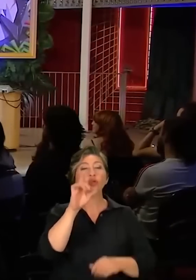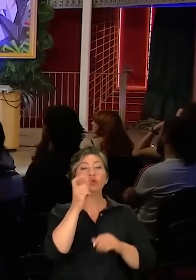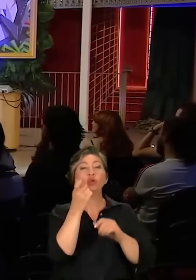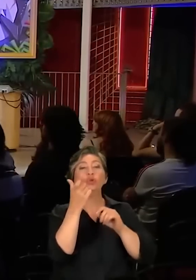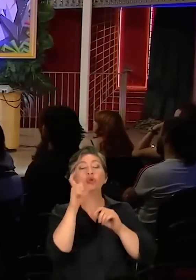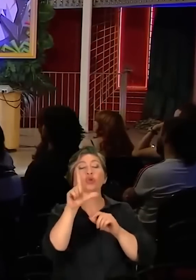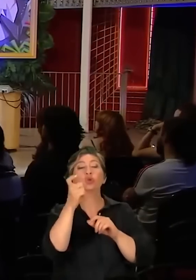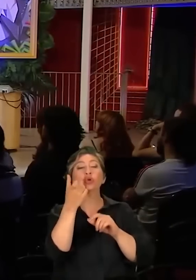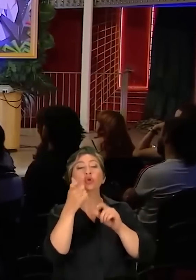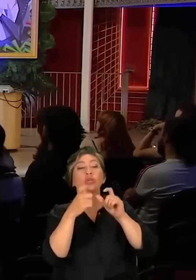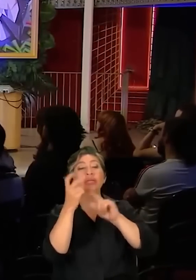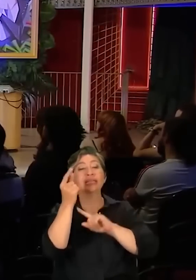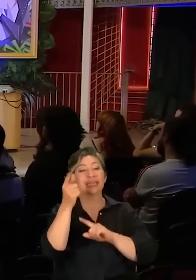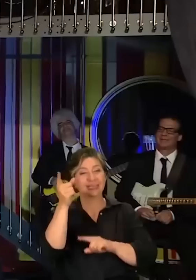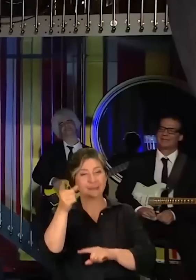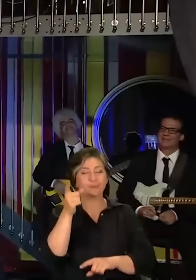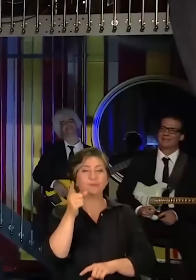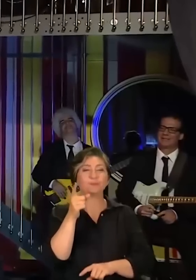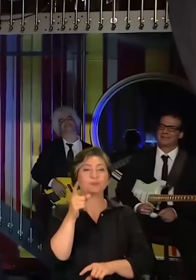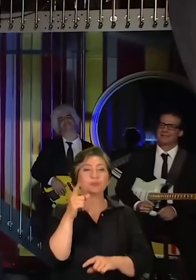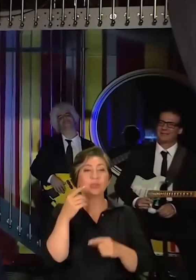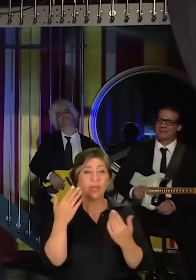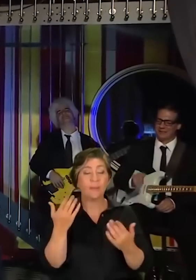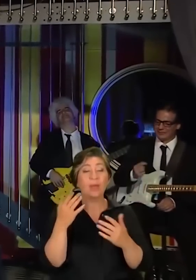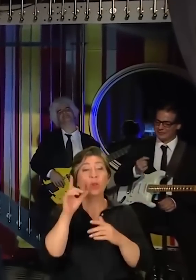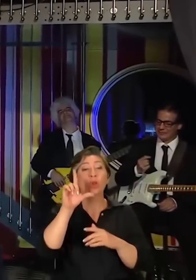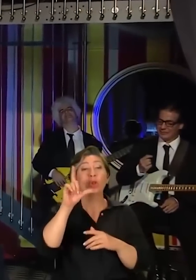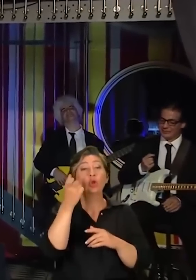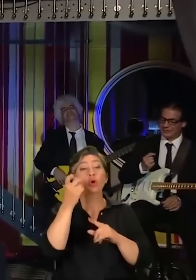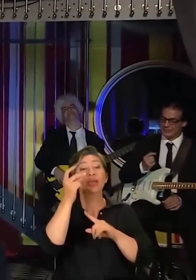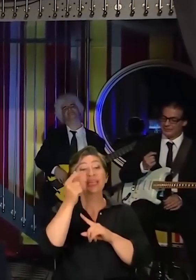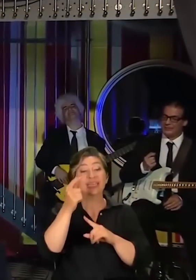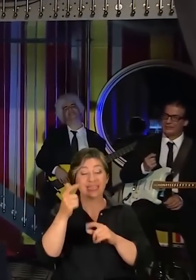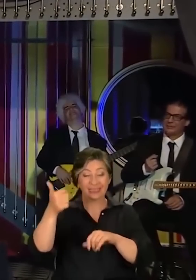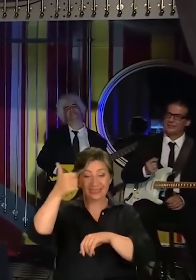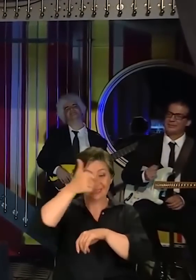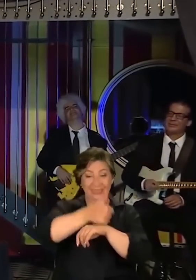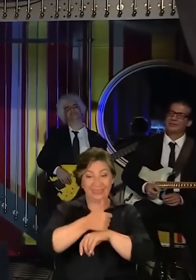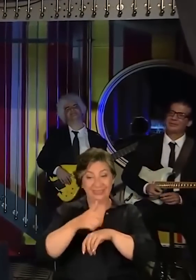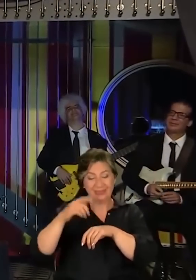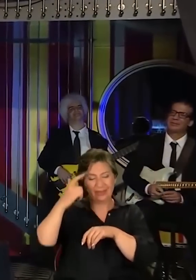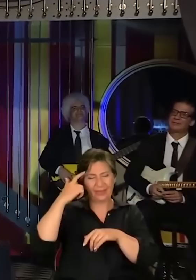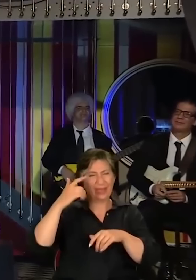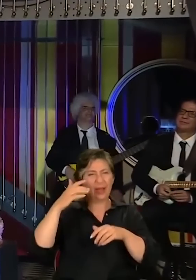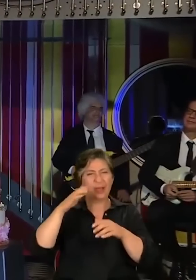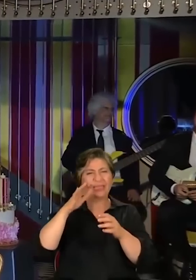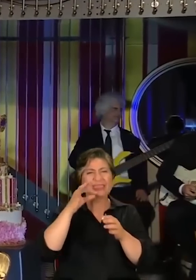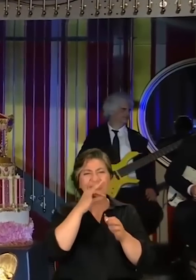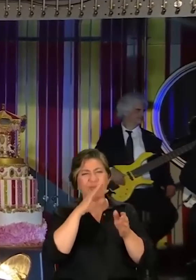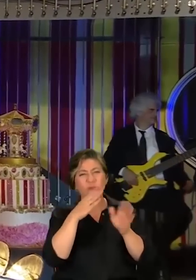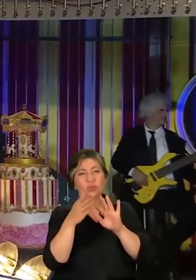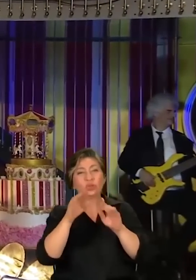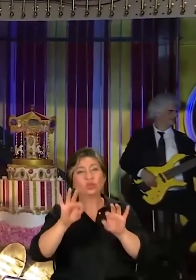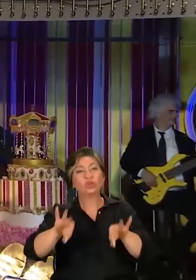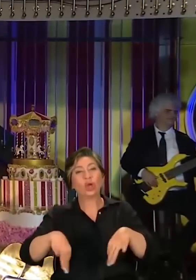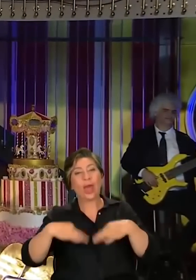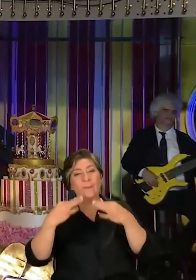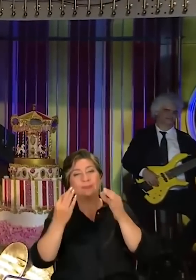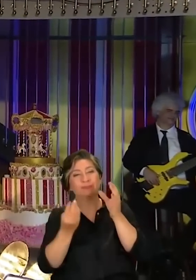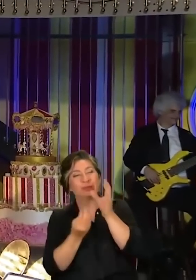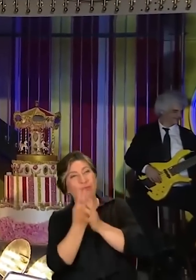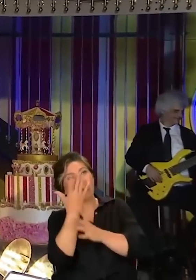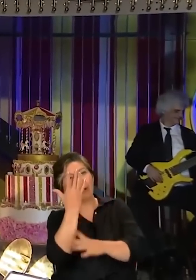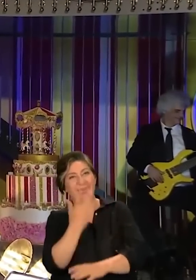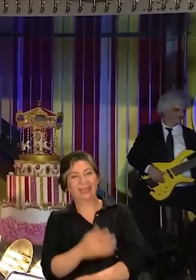Louis biliyorsunuz, Güneş Kral Fransa'da. Fakat Louis'nin iktidarını sarsan bir şey oluyor. Çorap doğuyor.